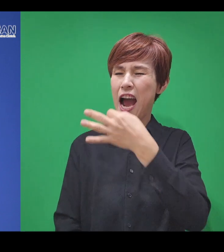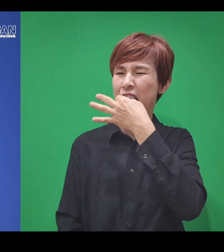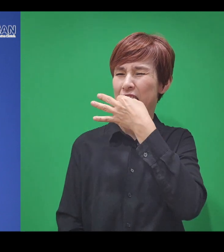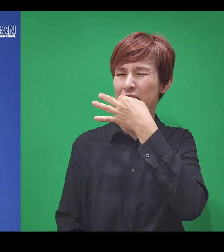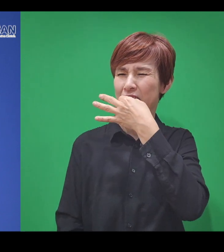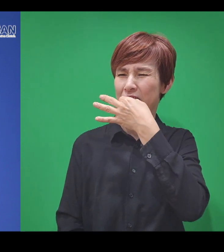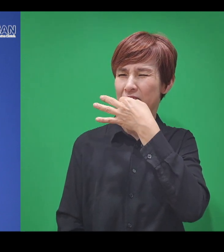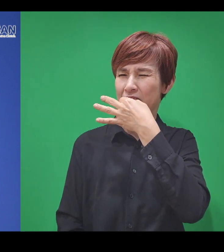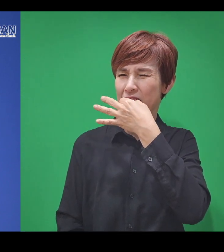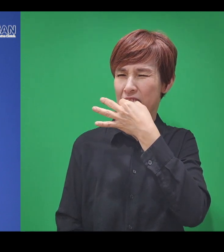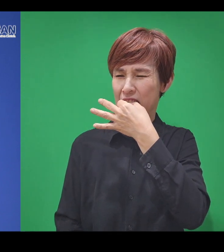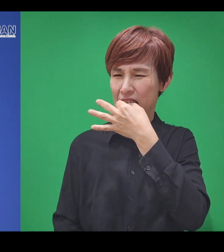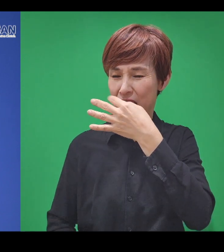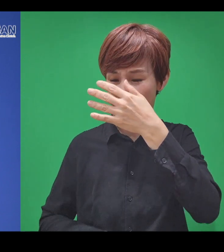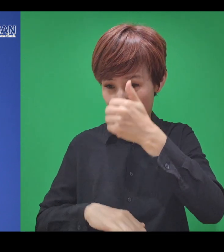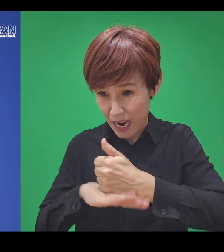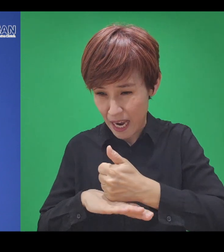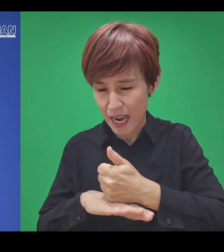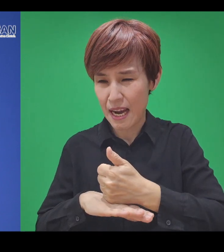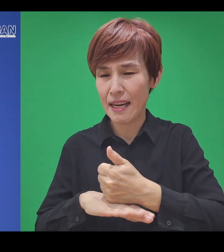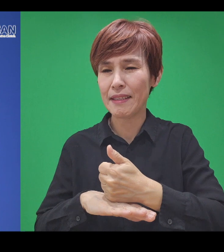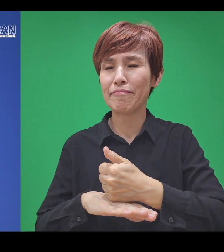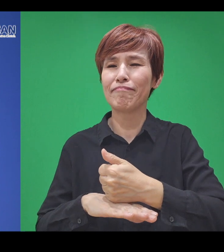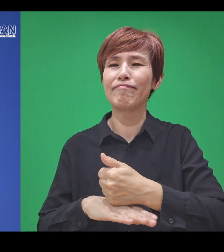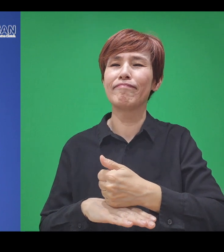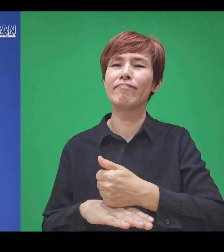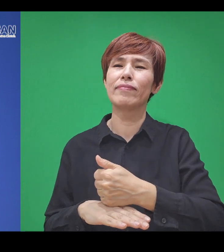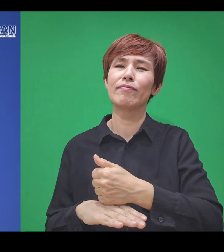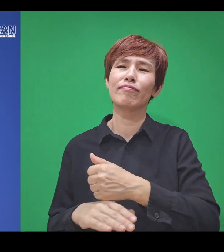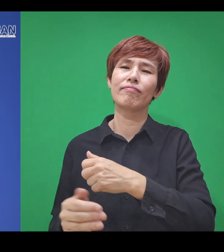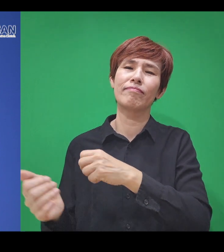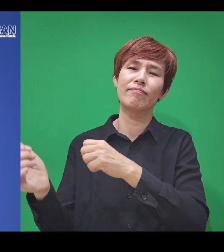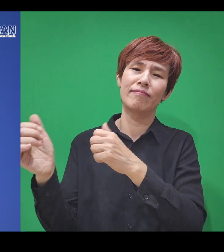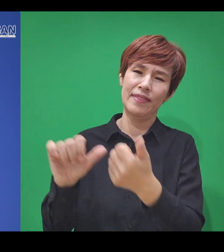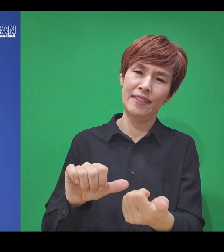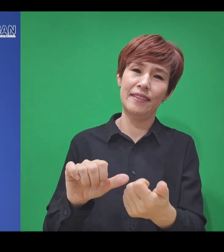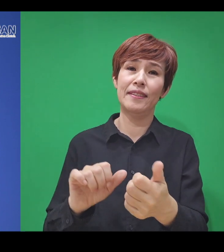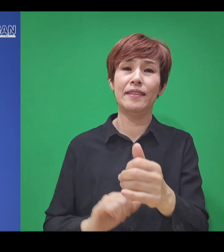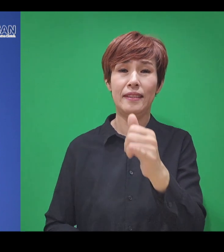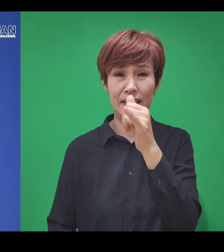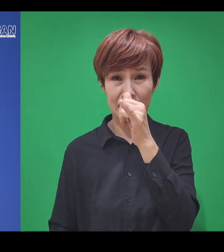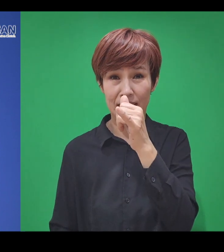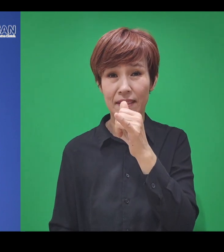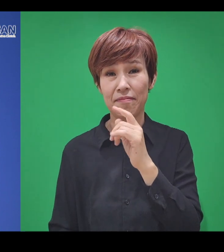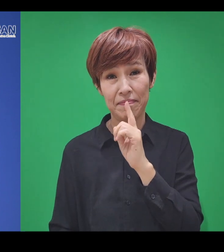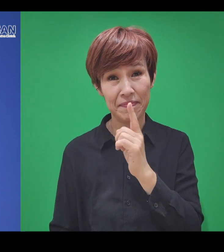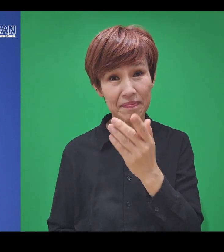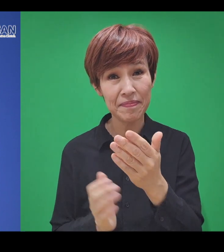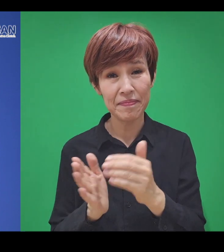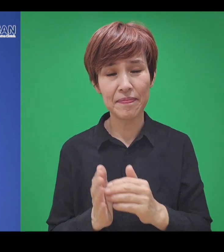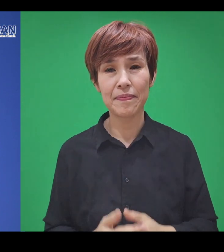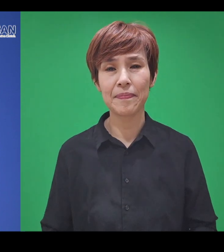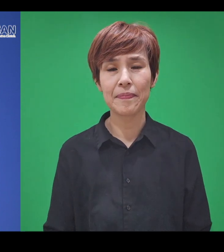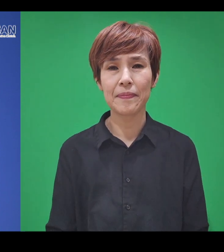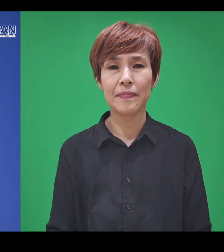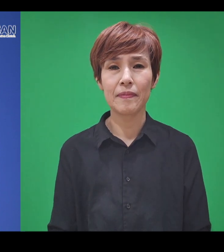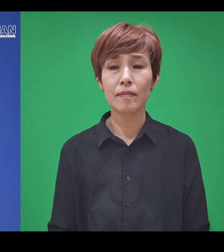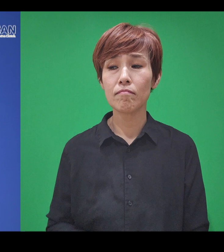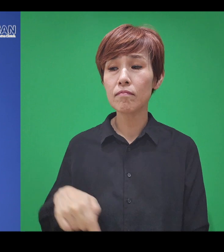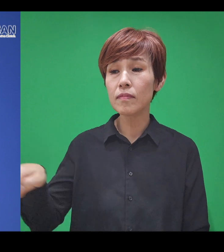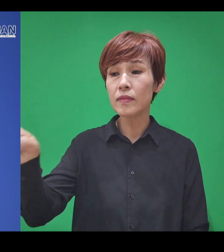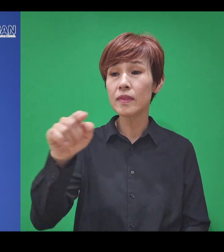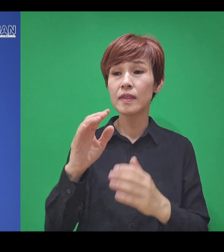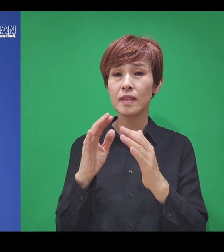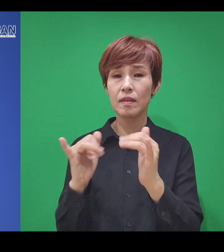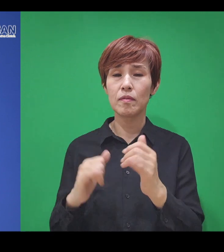따르다가 결국 탐욕 가운데 인생을 마무리하는 분들도 있다고 말씀드렸습니다. 그런 사람들은 한